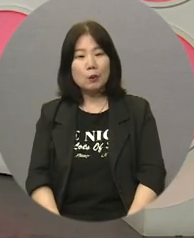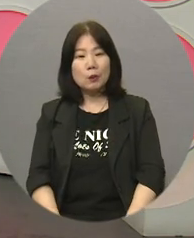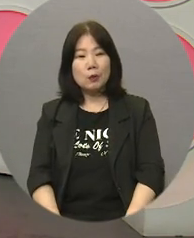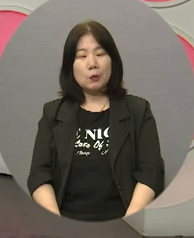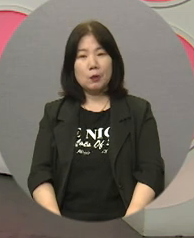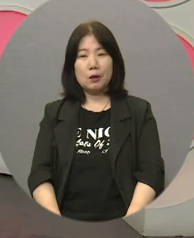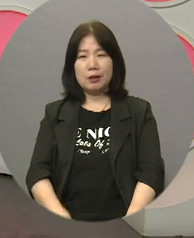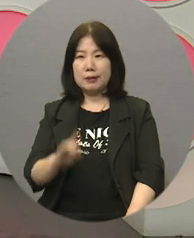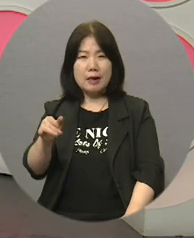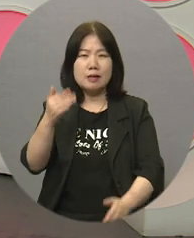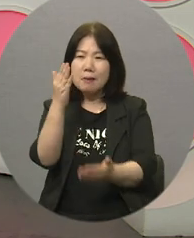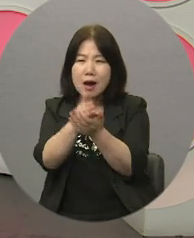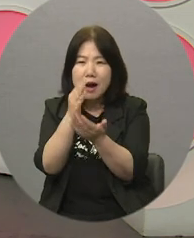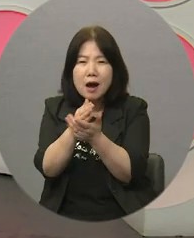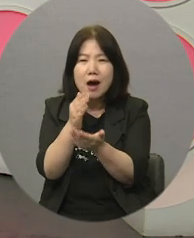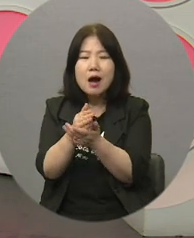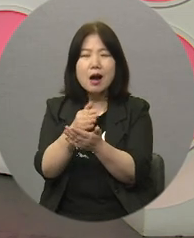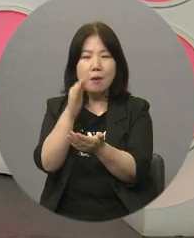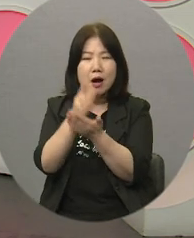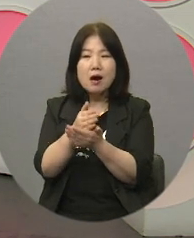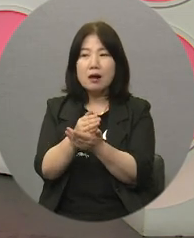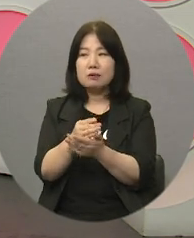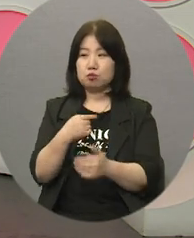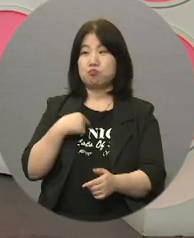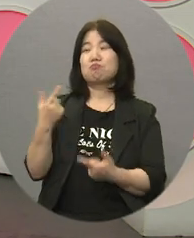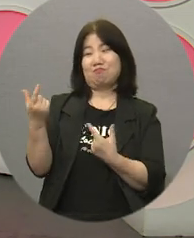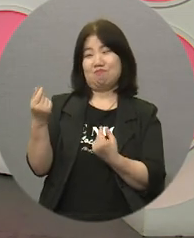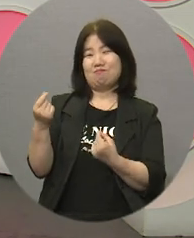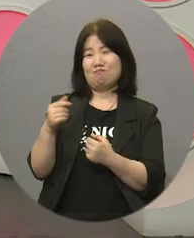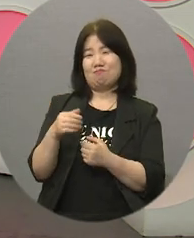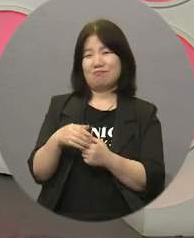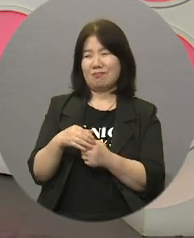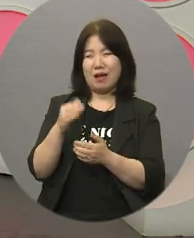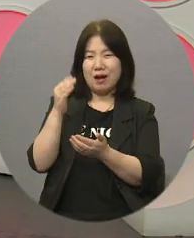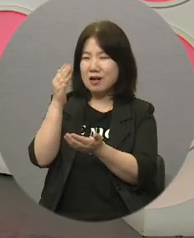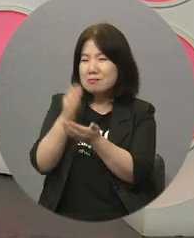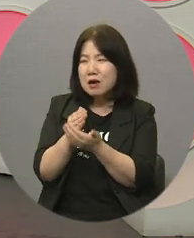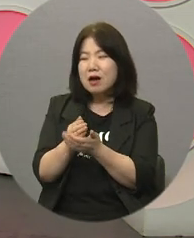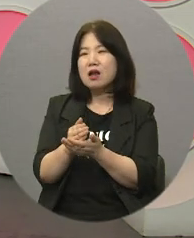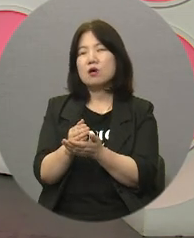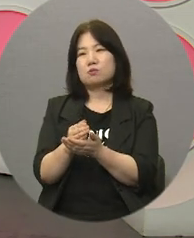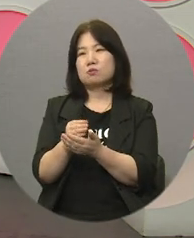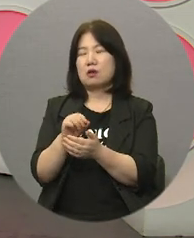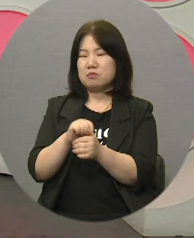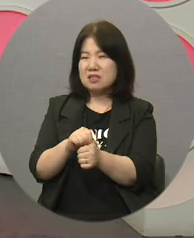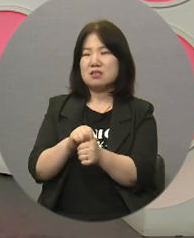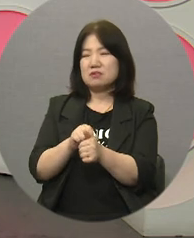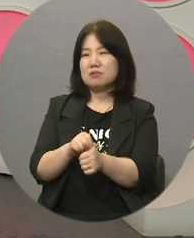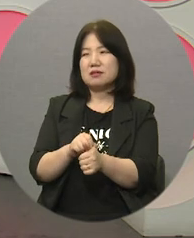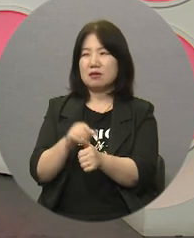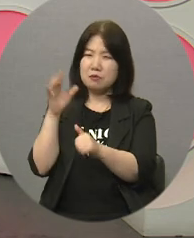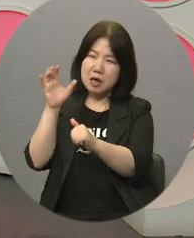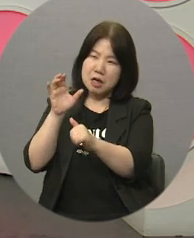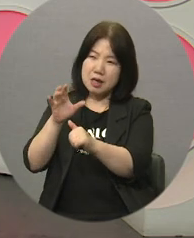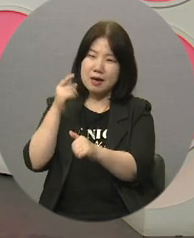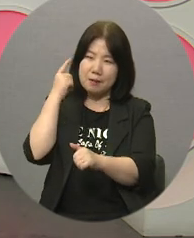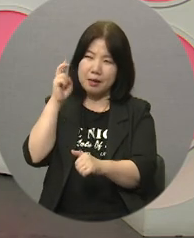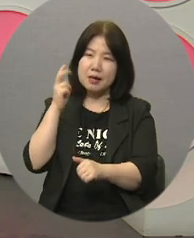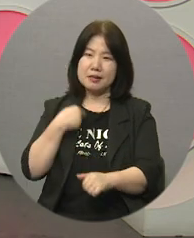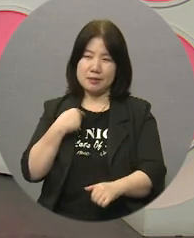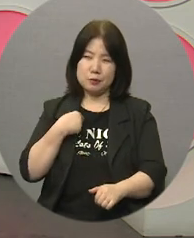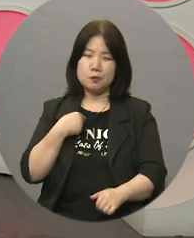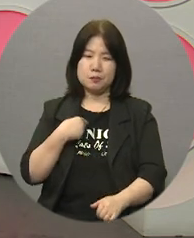얘기했겠죠. 말렸어 아니면은 뭐. 말렸겠지. 왜 거기까지 가서 그거. 그러고 있냐 그러고 있죠.